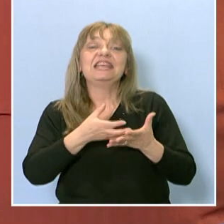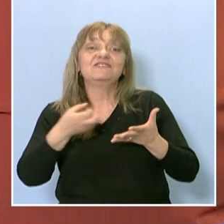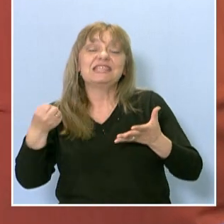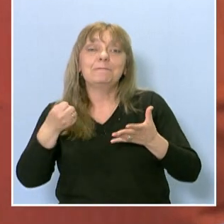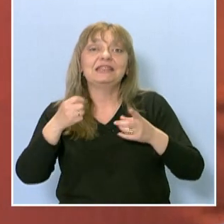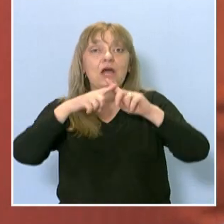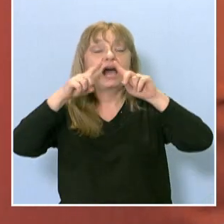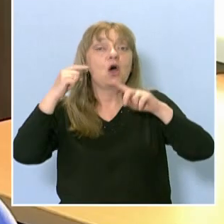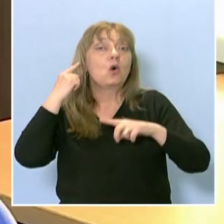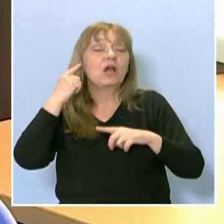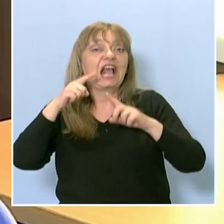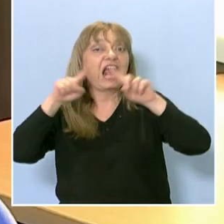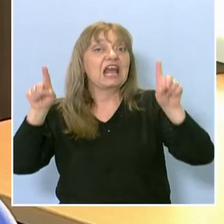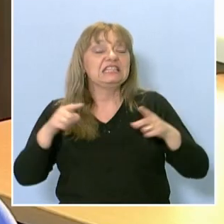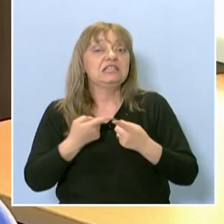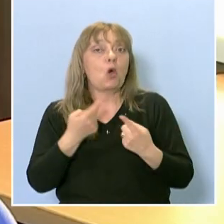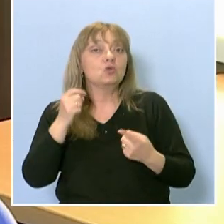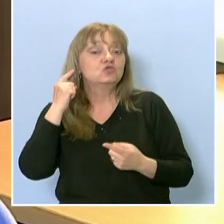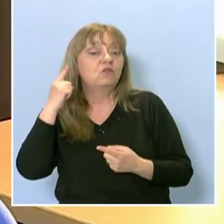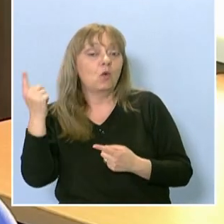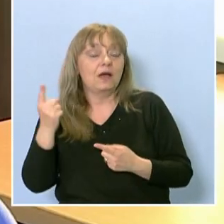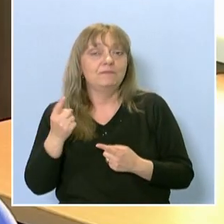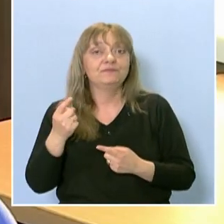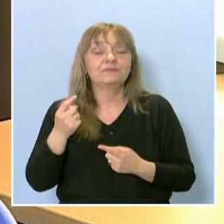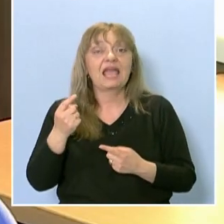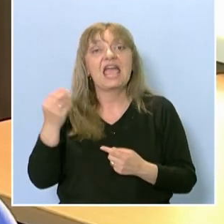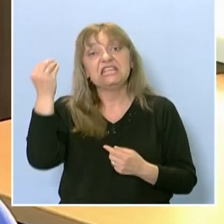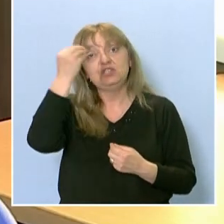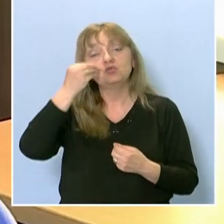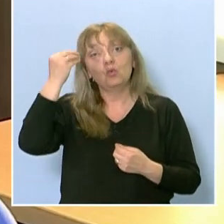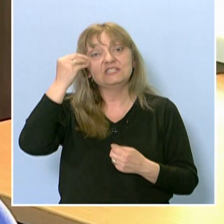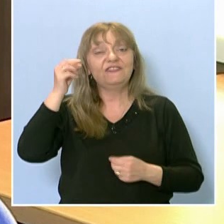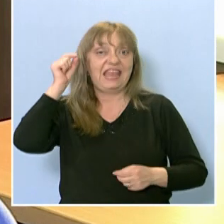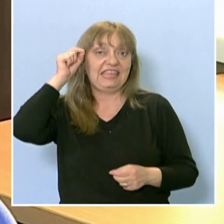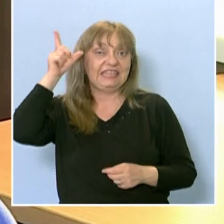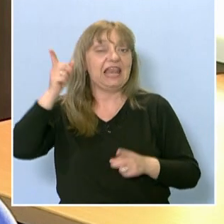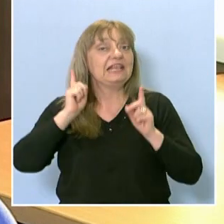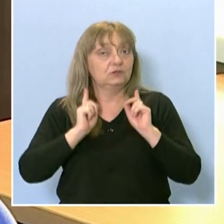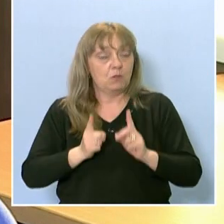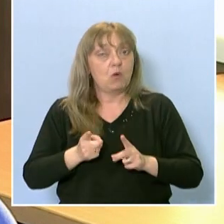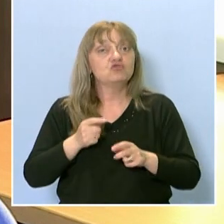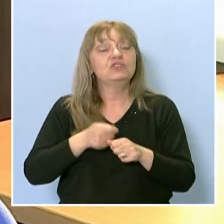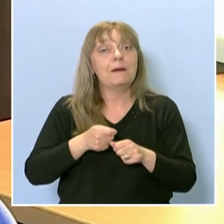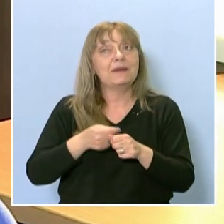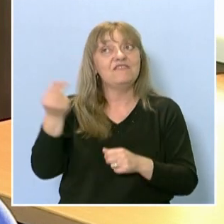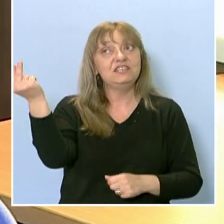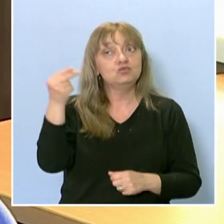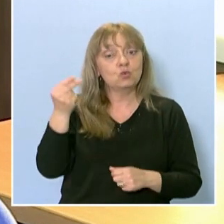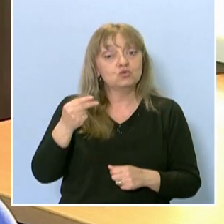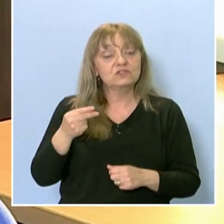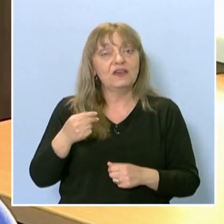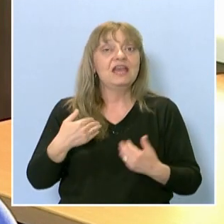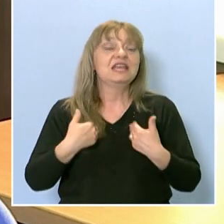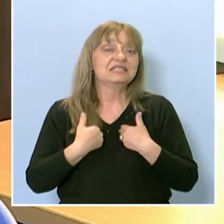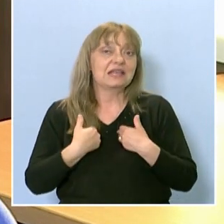дори за най-модните теми. Изкуственият интелект може уж да прави изкуство, но за мен